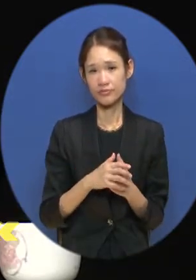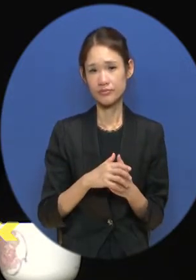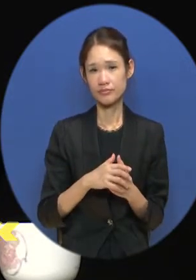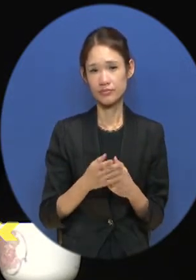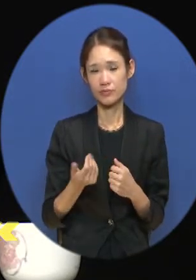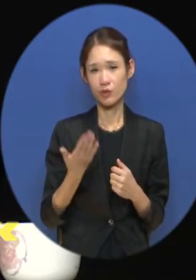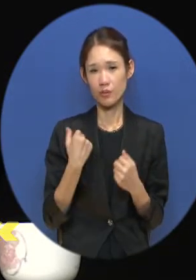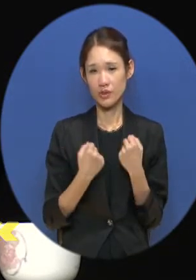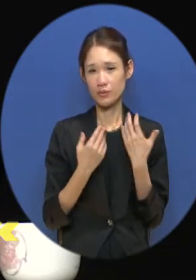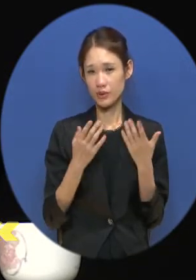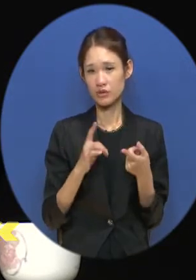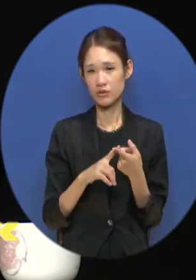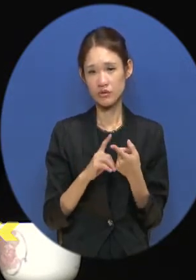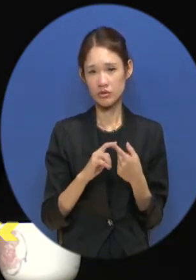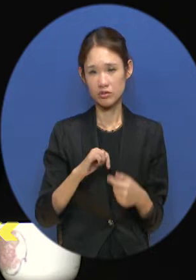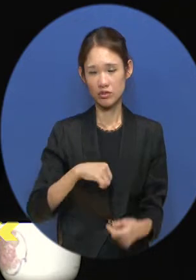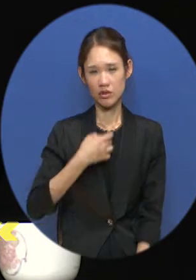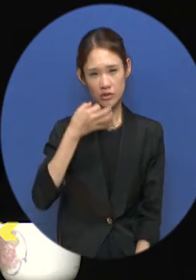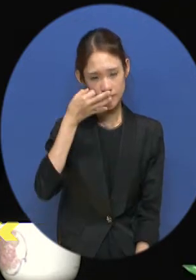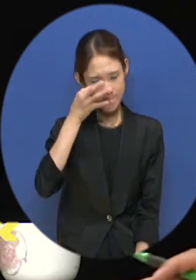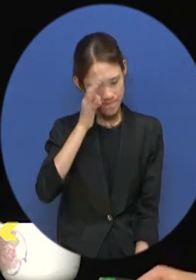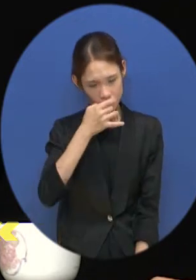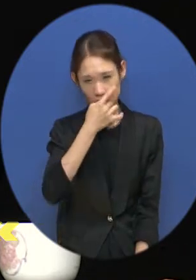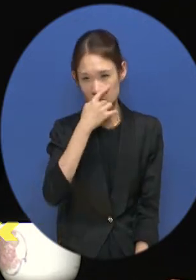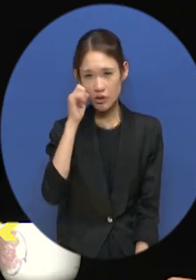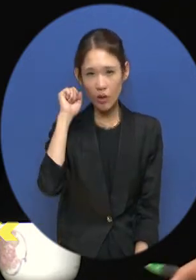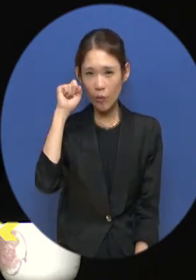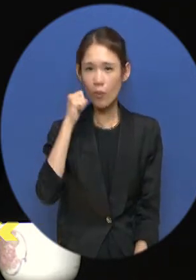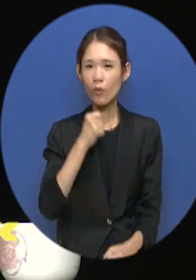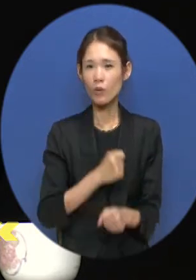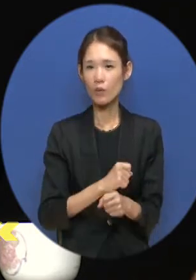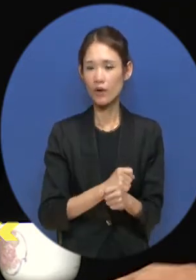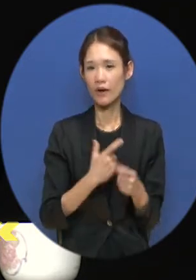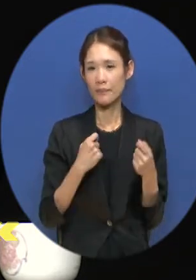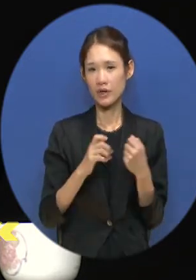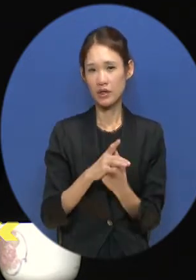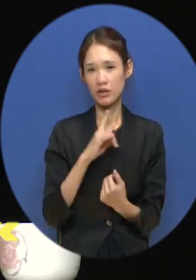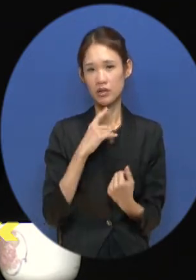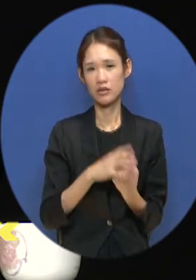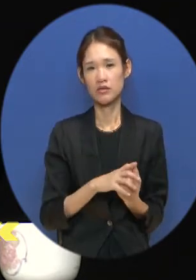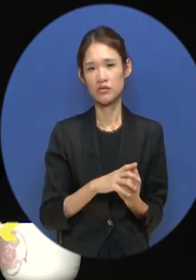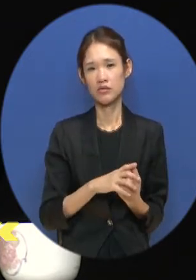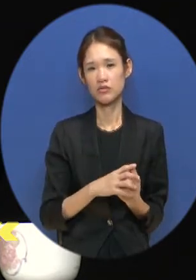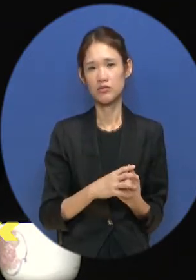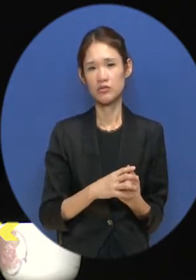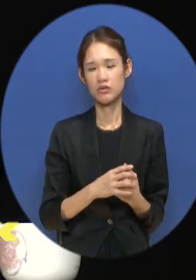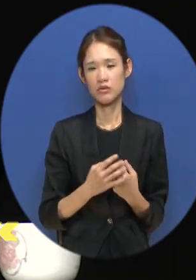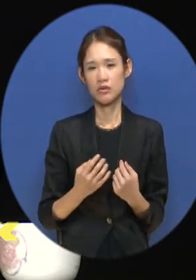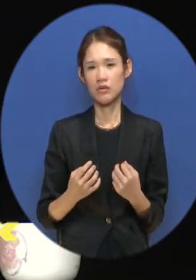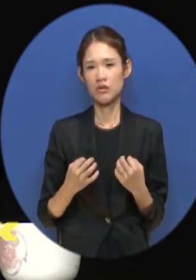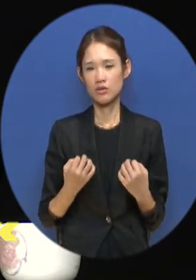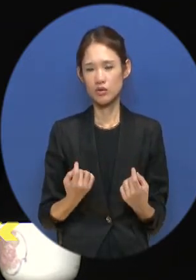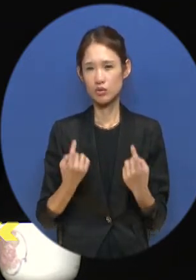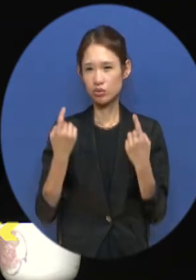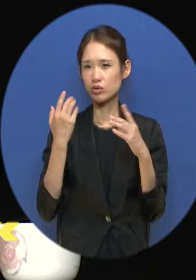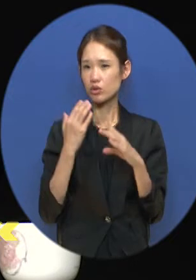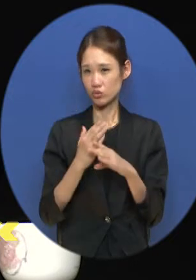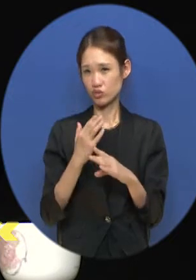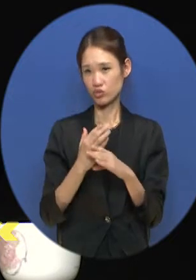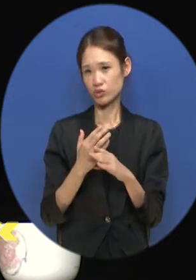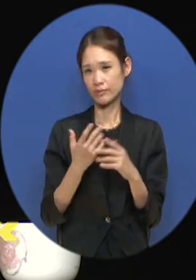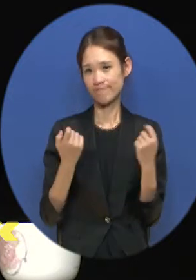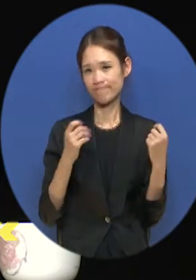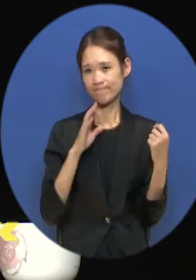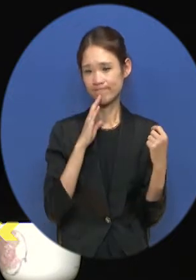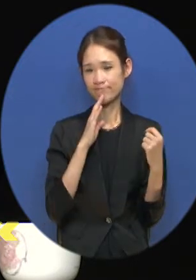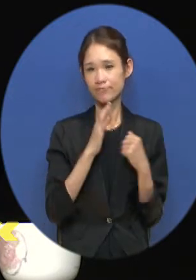아까 말씀드린 대로 자각 증상 호소하는 것이 이제 굉장히 이 그 뭐 증가되고 있는 네. 우리